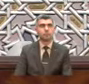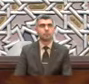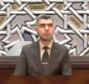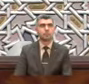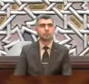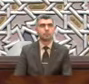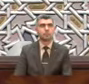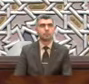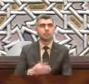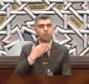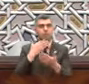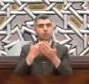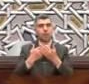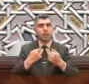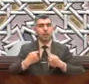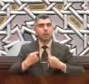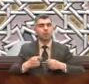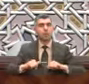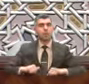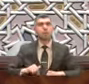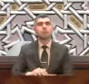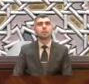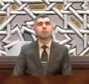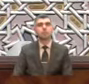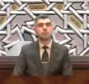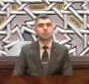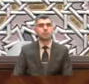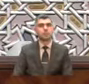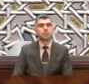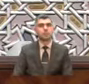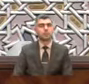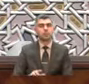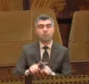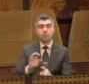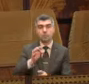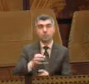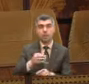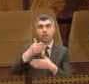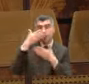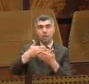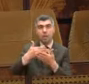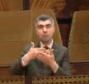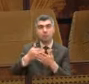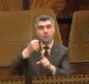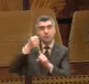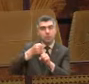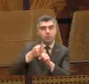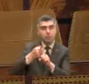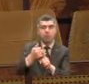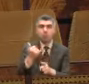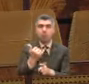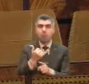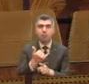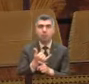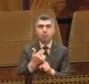شكرا السيدة الرئيسة المحترمة، السيد الوزير المحترم. مما لا شك في أن بلادنا قد خطت خطوات يعني مهمة في